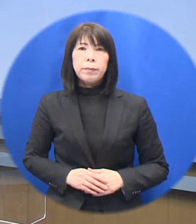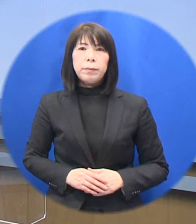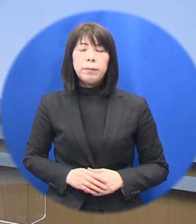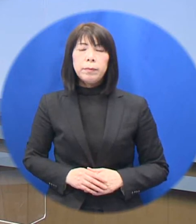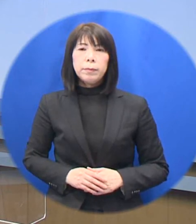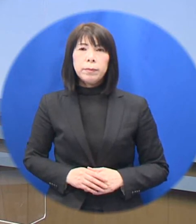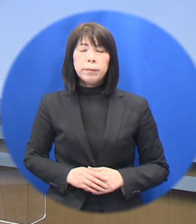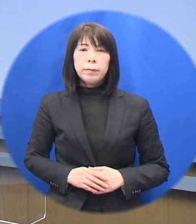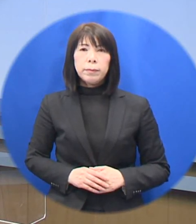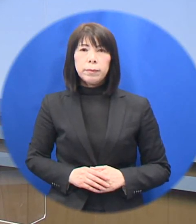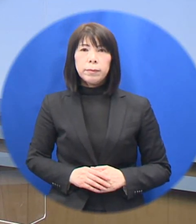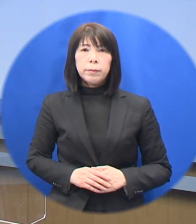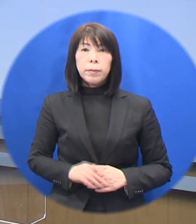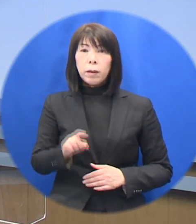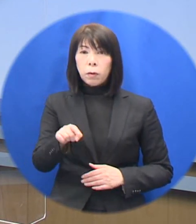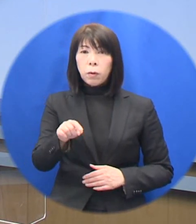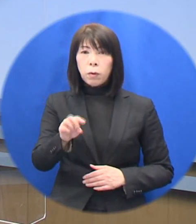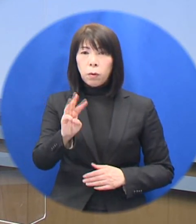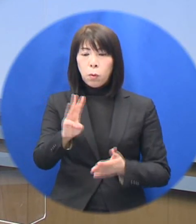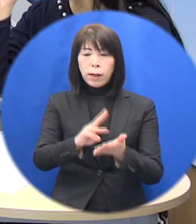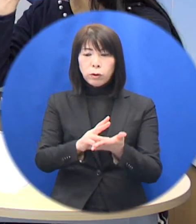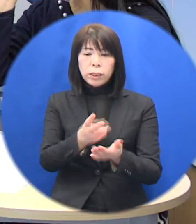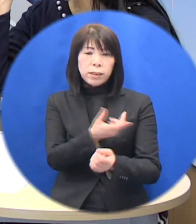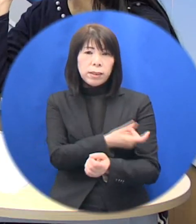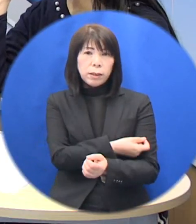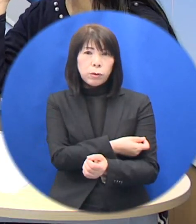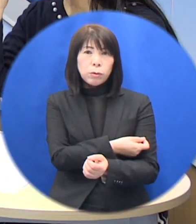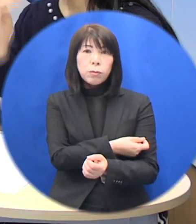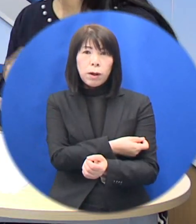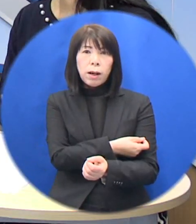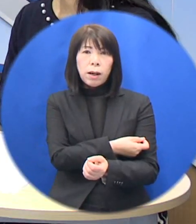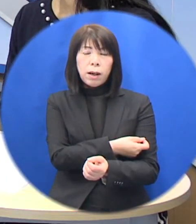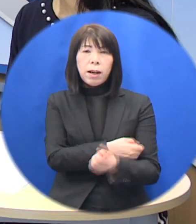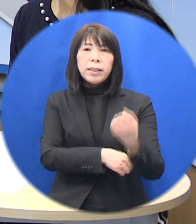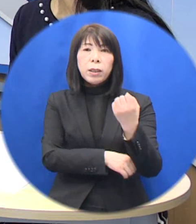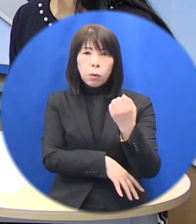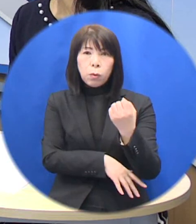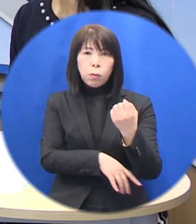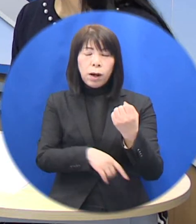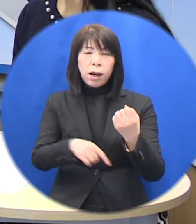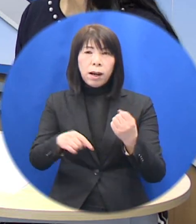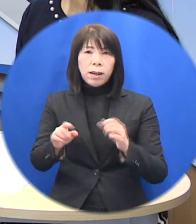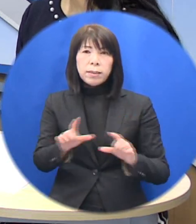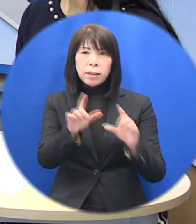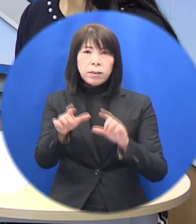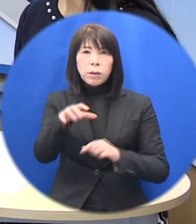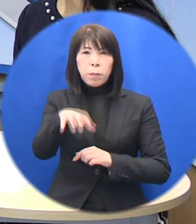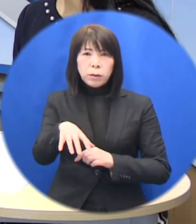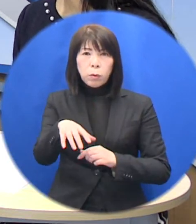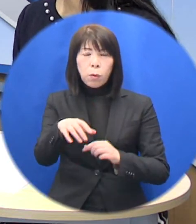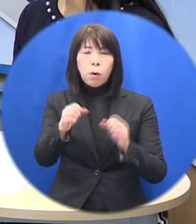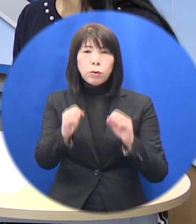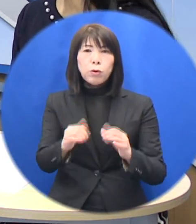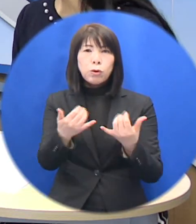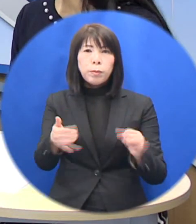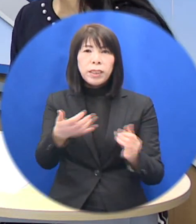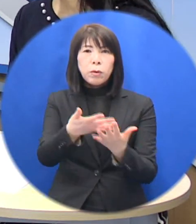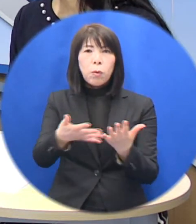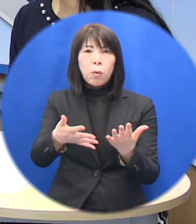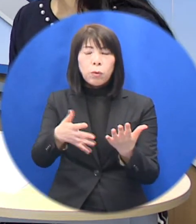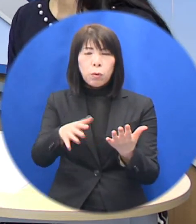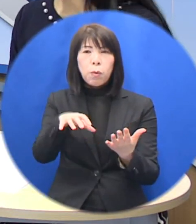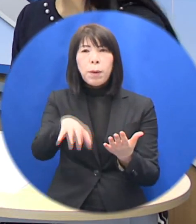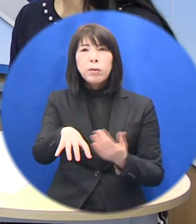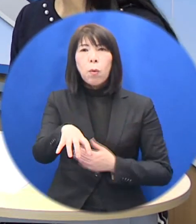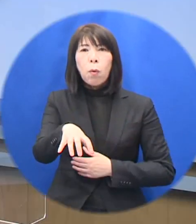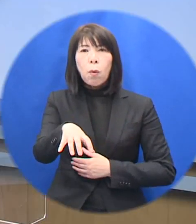あ、このワクチン接種はですね、はい、基本的には住民登録をしているところで、はい、まあ、受けていただくのが基本になっている